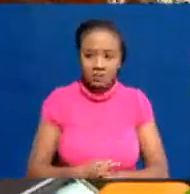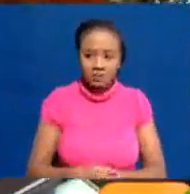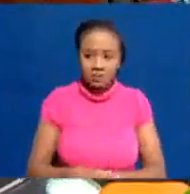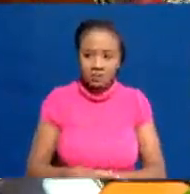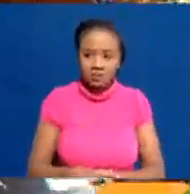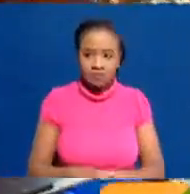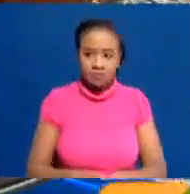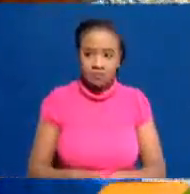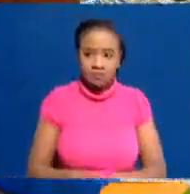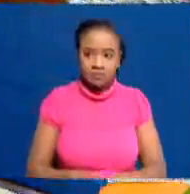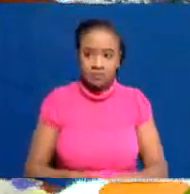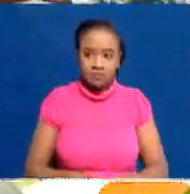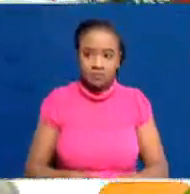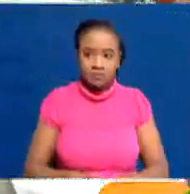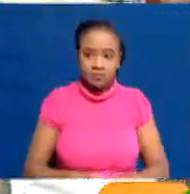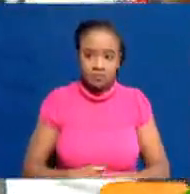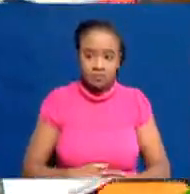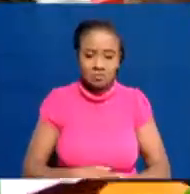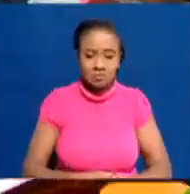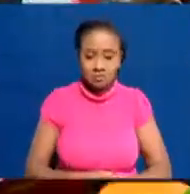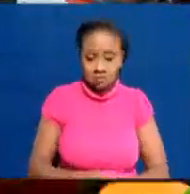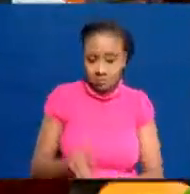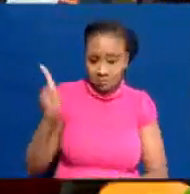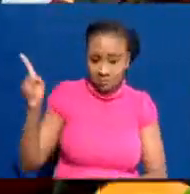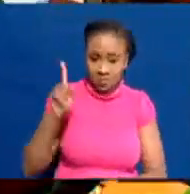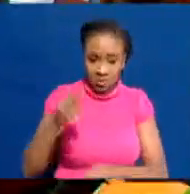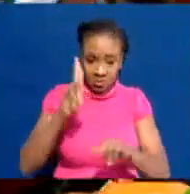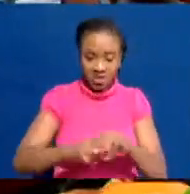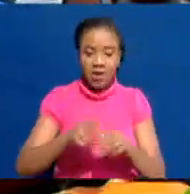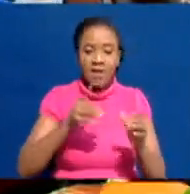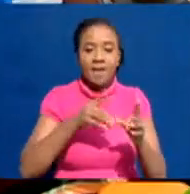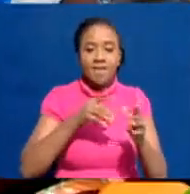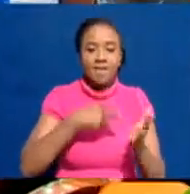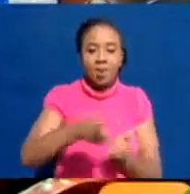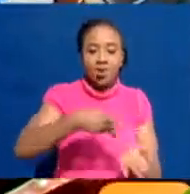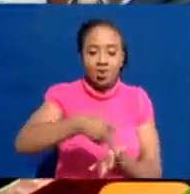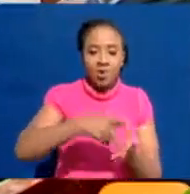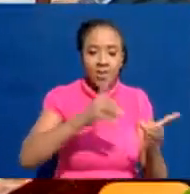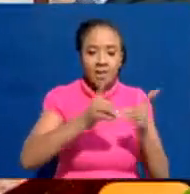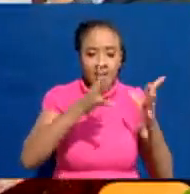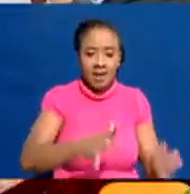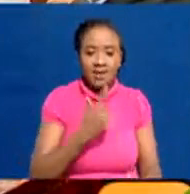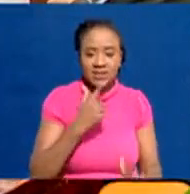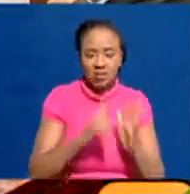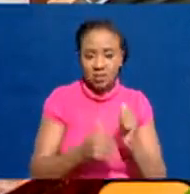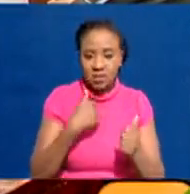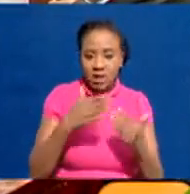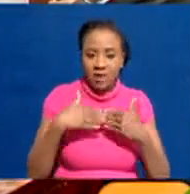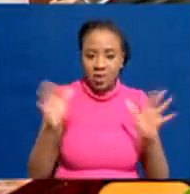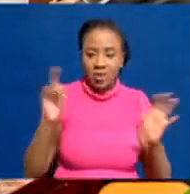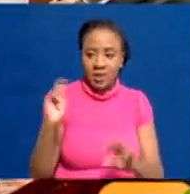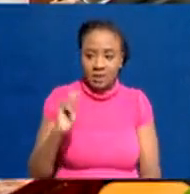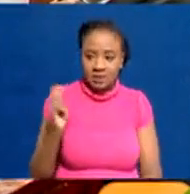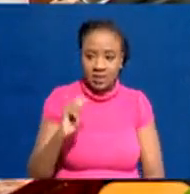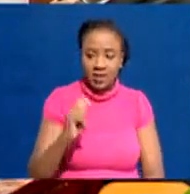that the procurement director told us that there was an open tender and